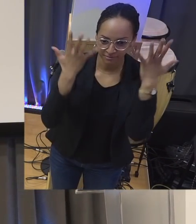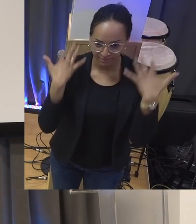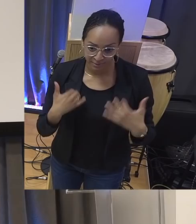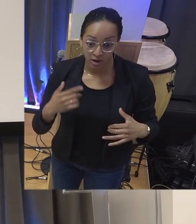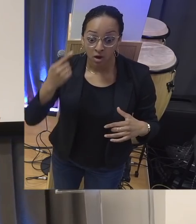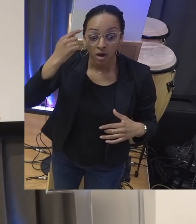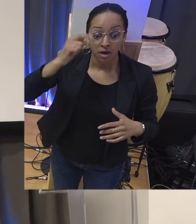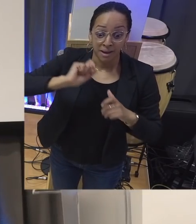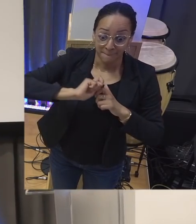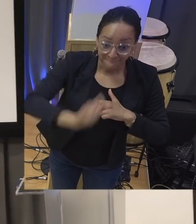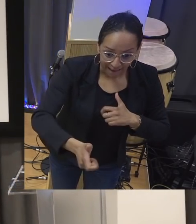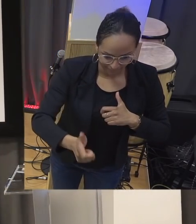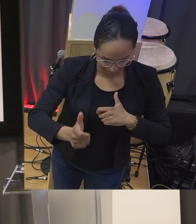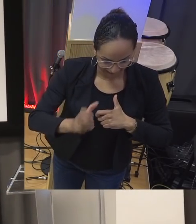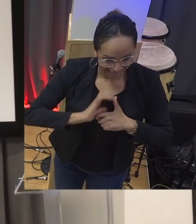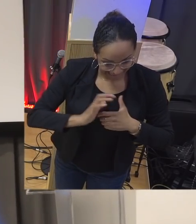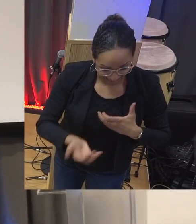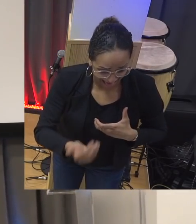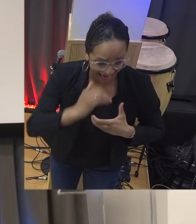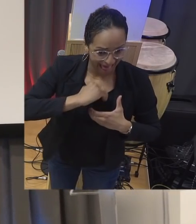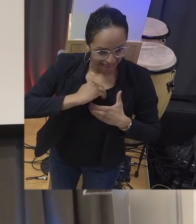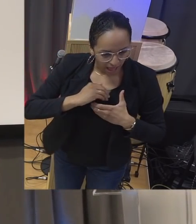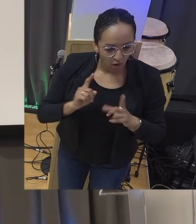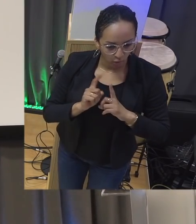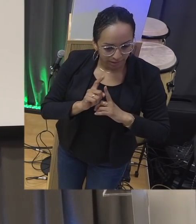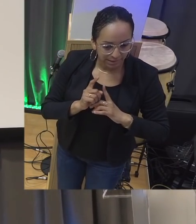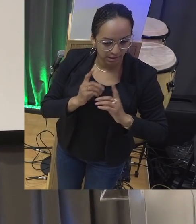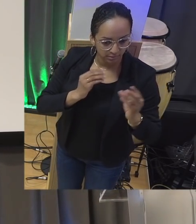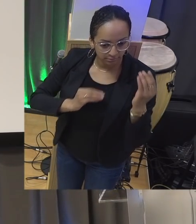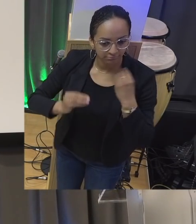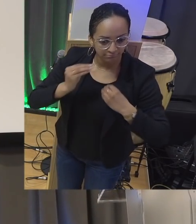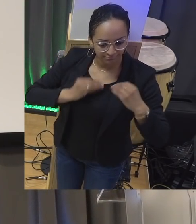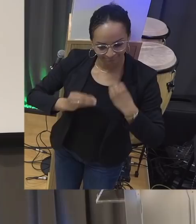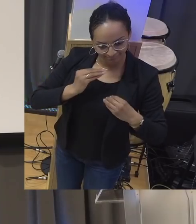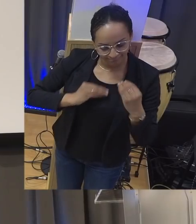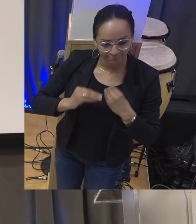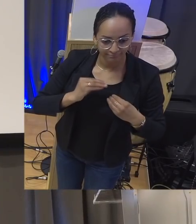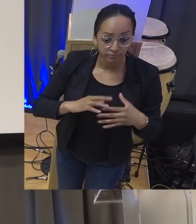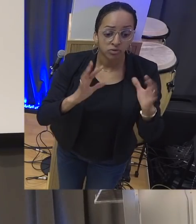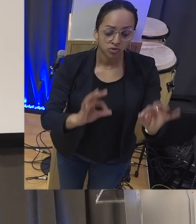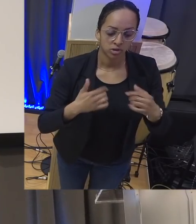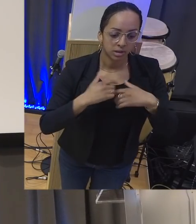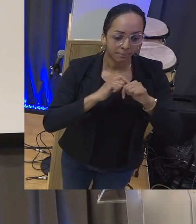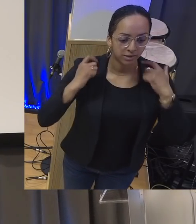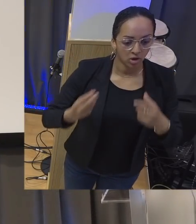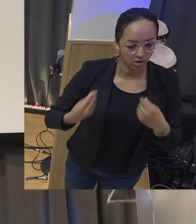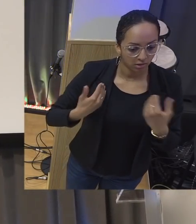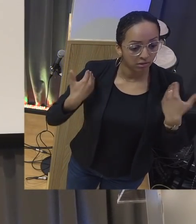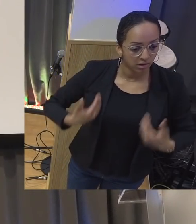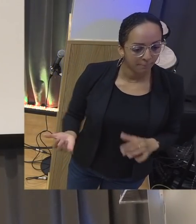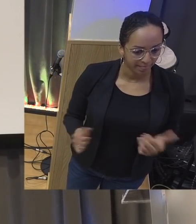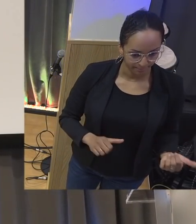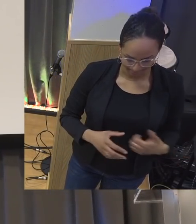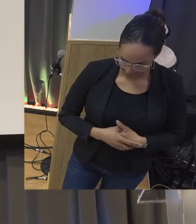Et l'intérieur est important. À ma conversion, mon pasteur, il m'a baptisé. Et